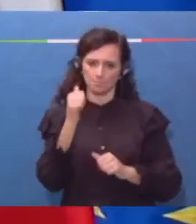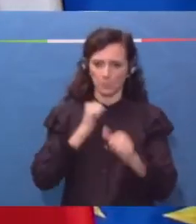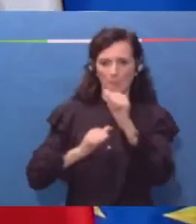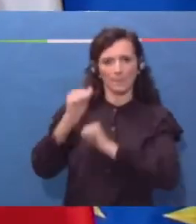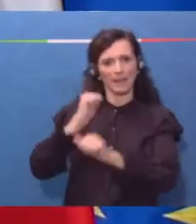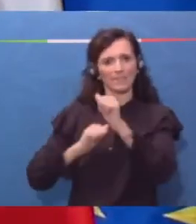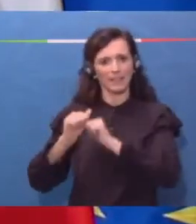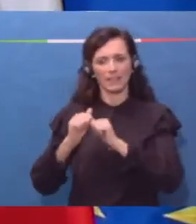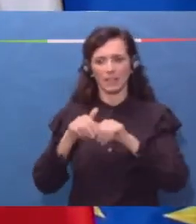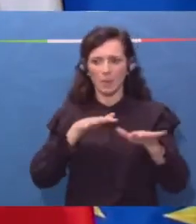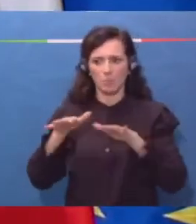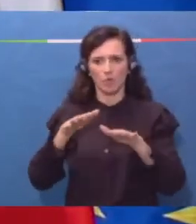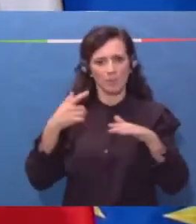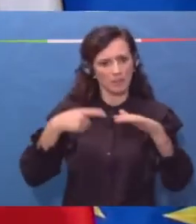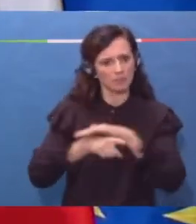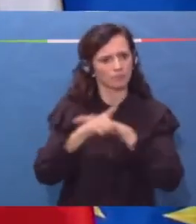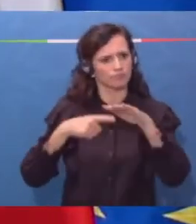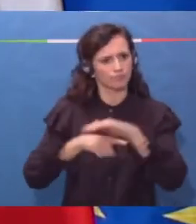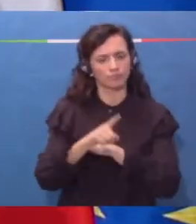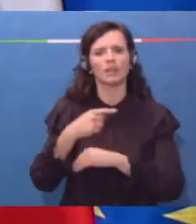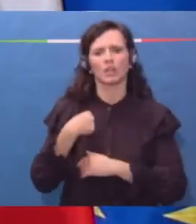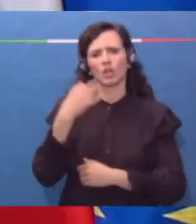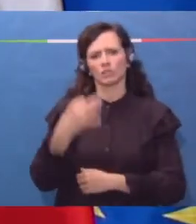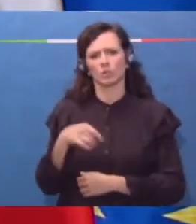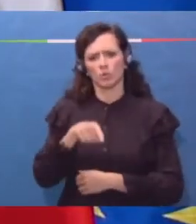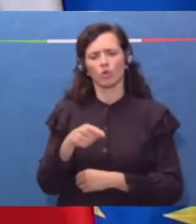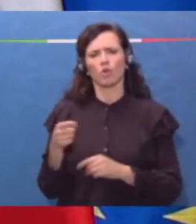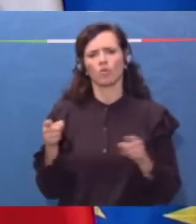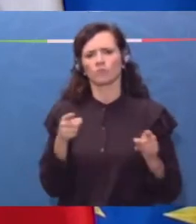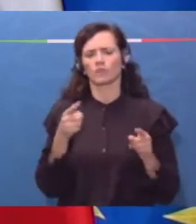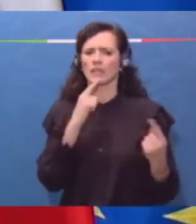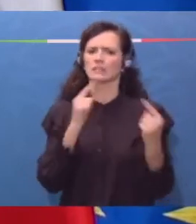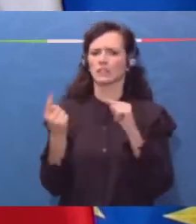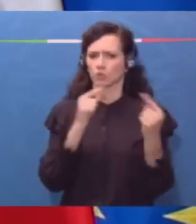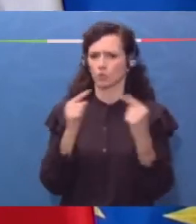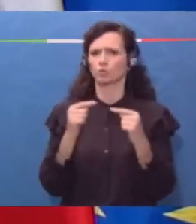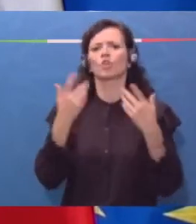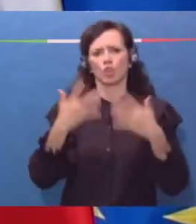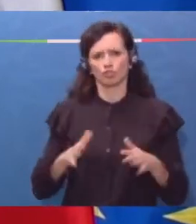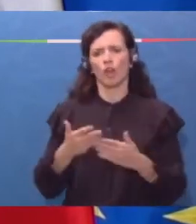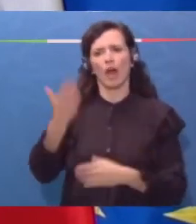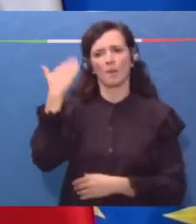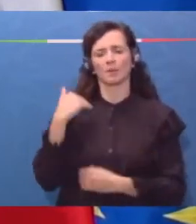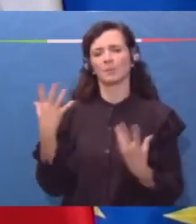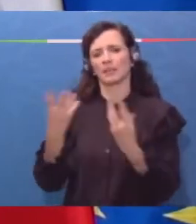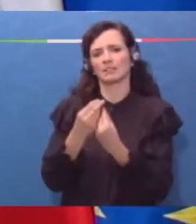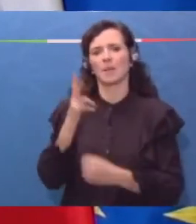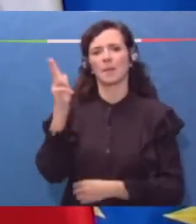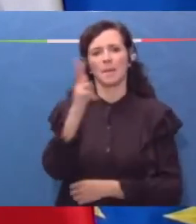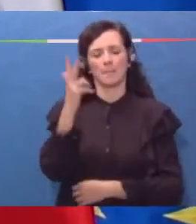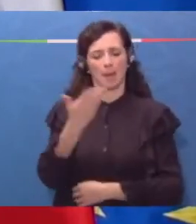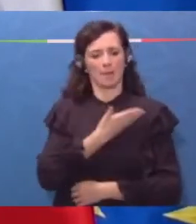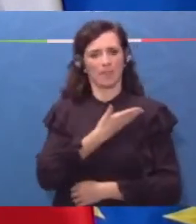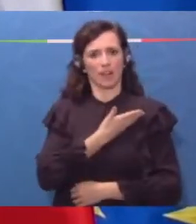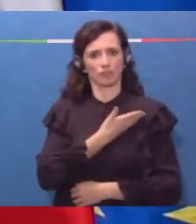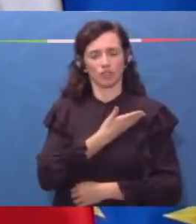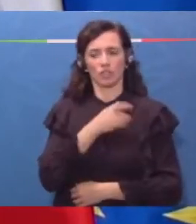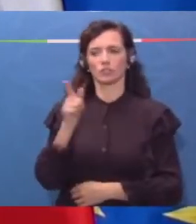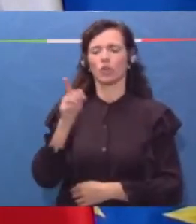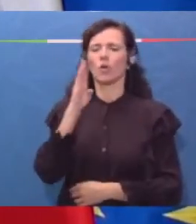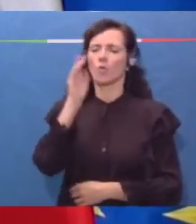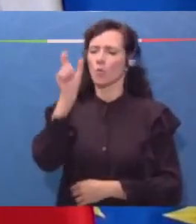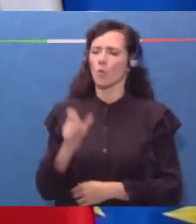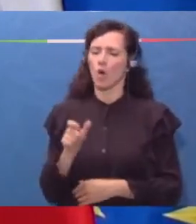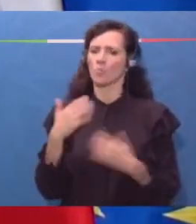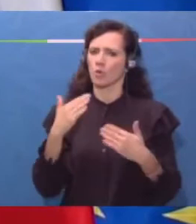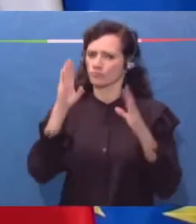che avrò e che ho già avuto con il Papa Francesco, un uomo molto lucido,